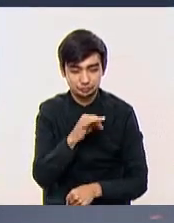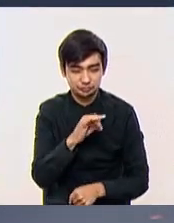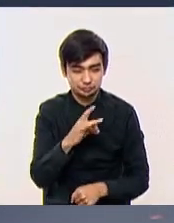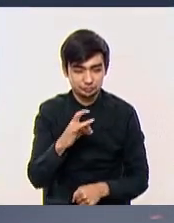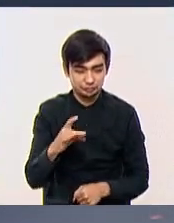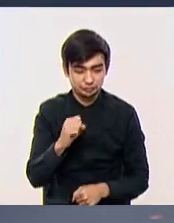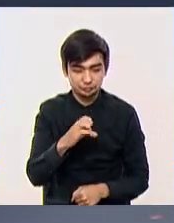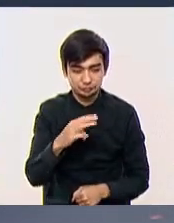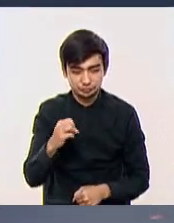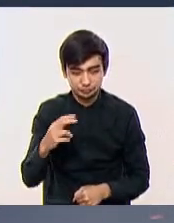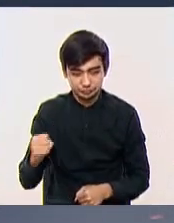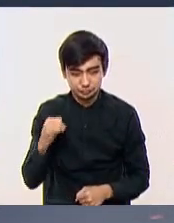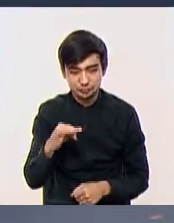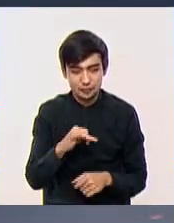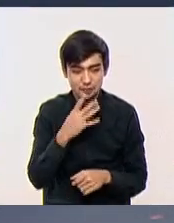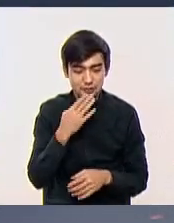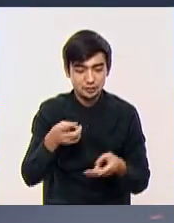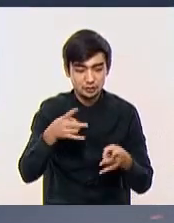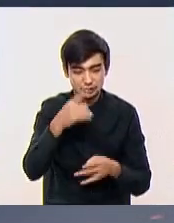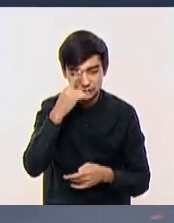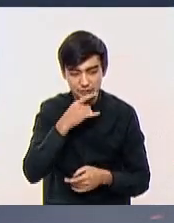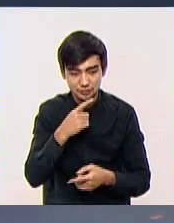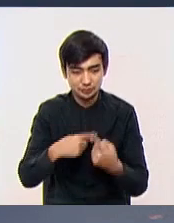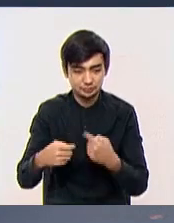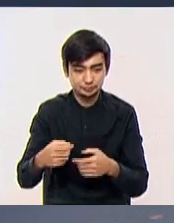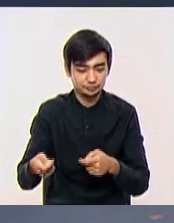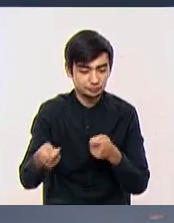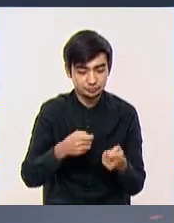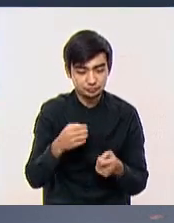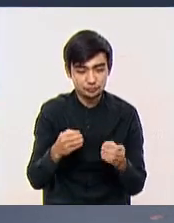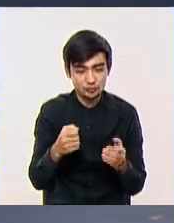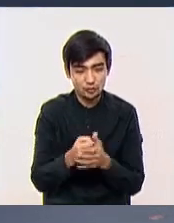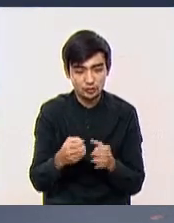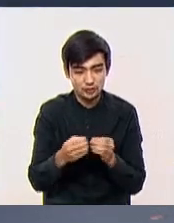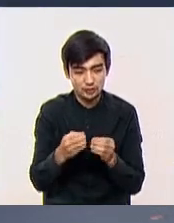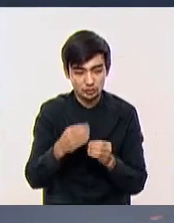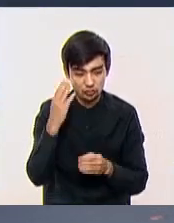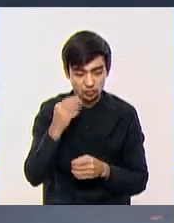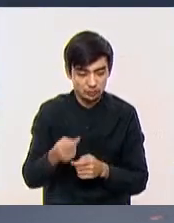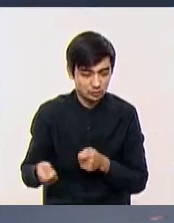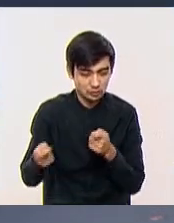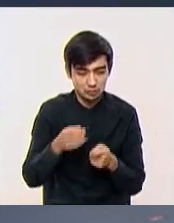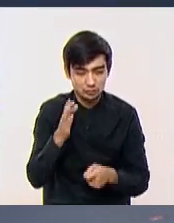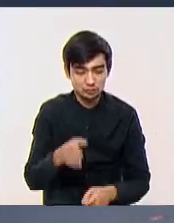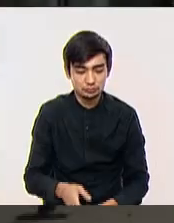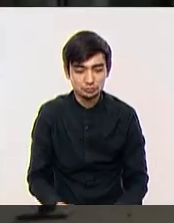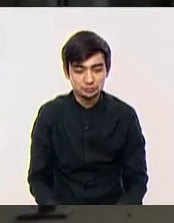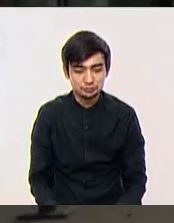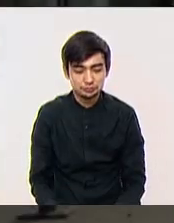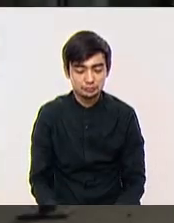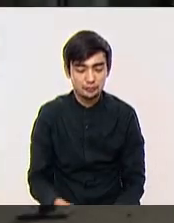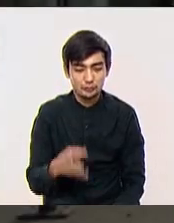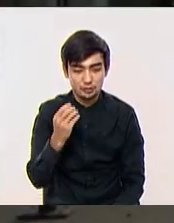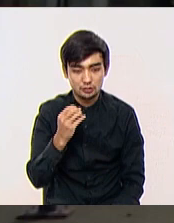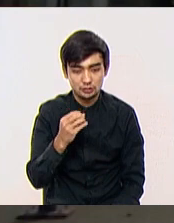мен Скат әуе компаниялары шетелде қалып қойған қазақстандықтарды 10-шы желтоқсанға дейін тасымалдай береді. Бұдан